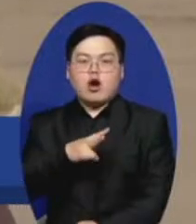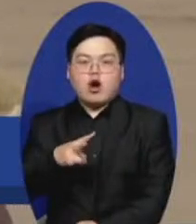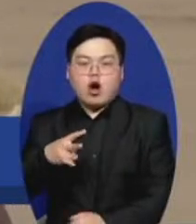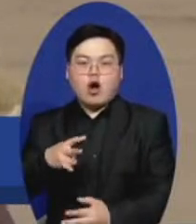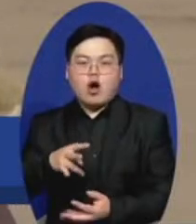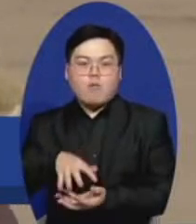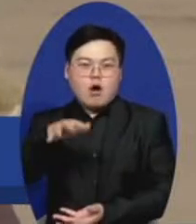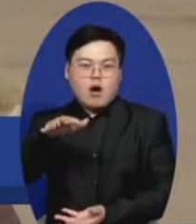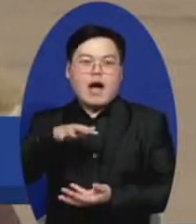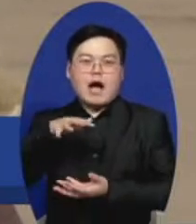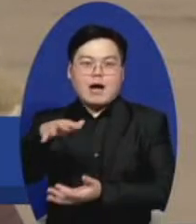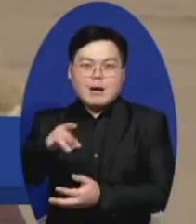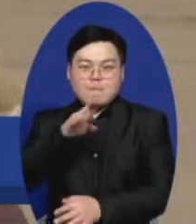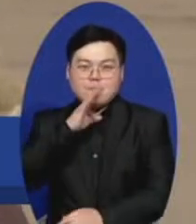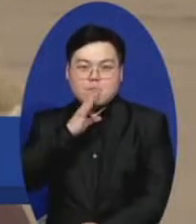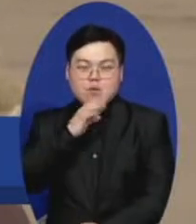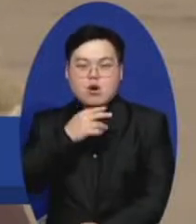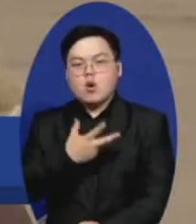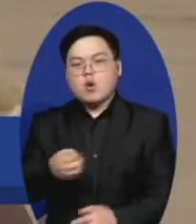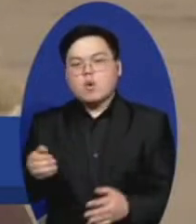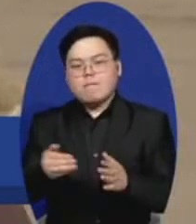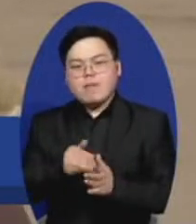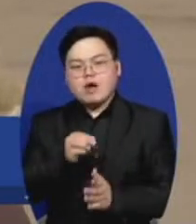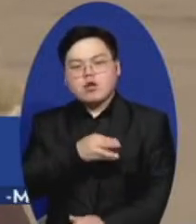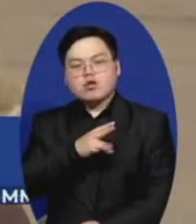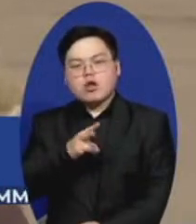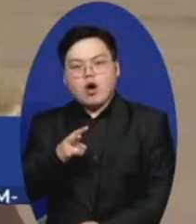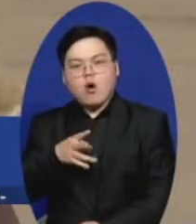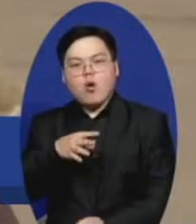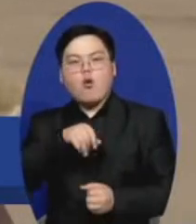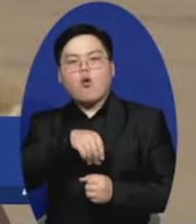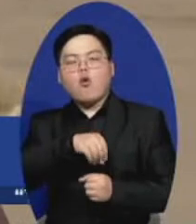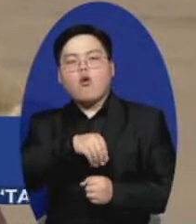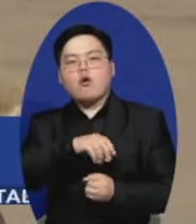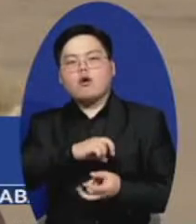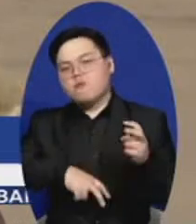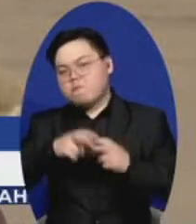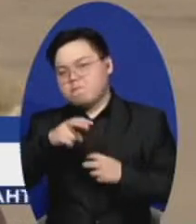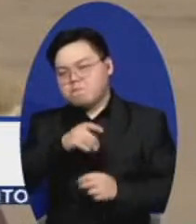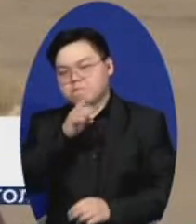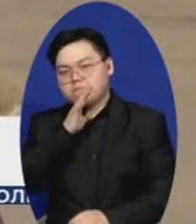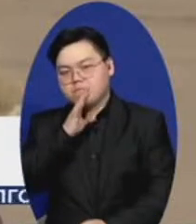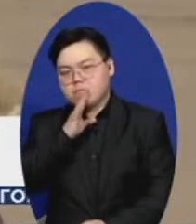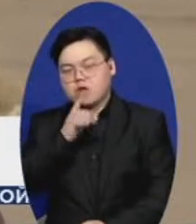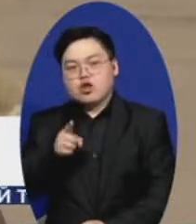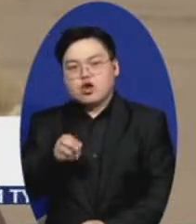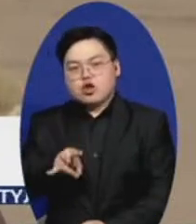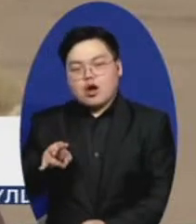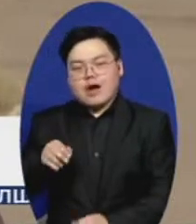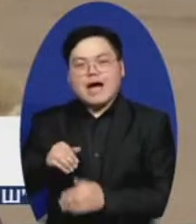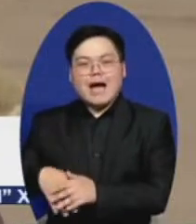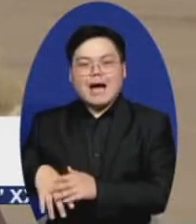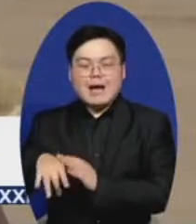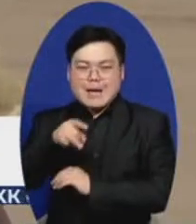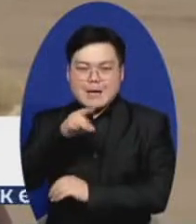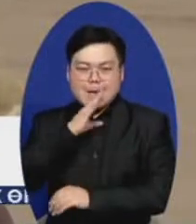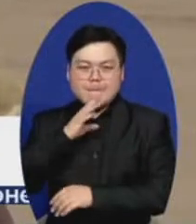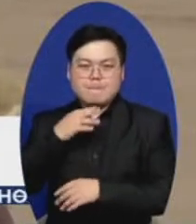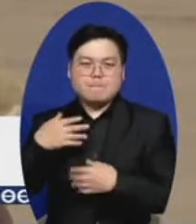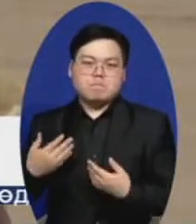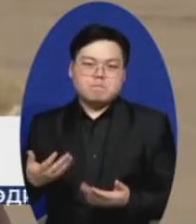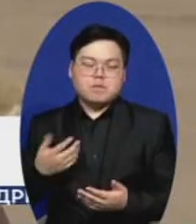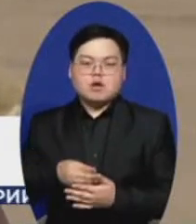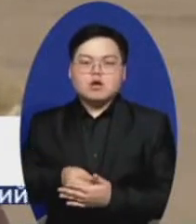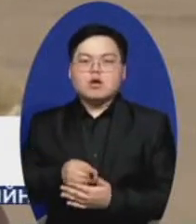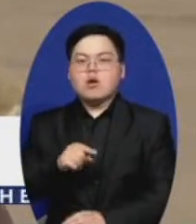авах гэсэн. Тэгэхээр тэр үрэндээ авч үлдээд 300 мянган тонныг бол хурлын хэрэгцээнд одоо хэрэглэх ёстой. Тэгэхээр